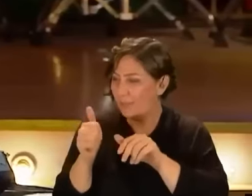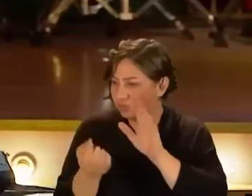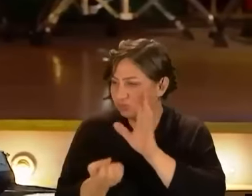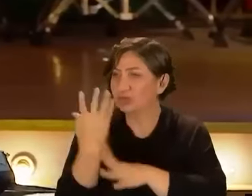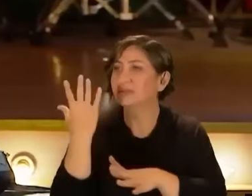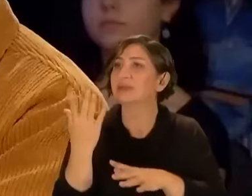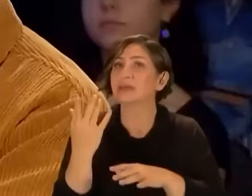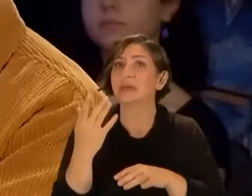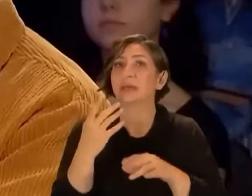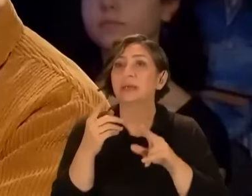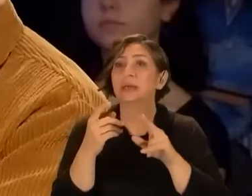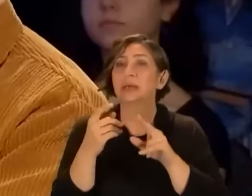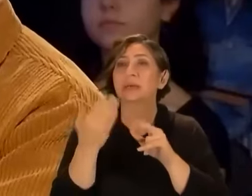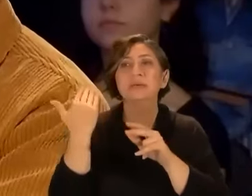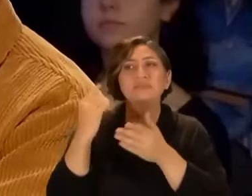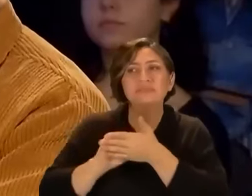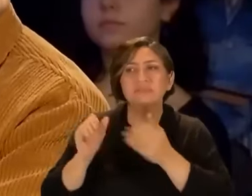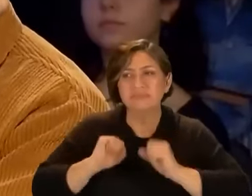çıktı?